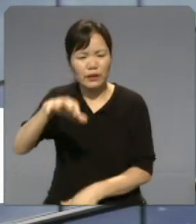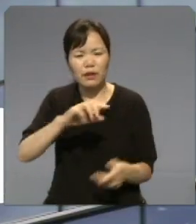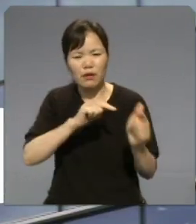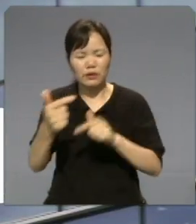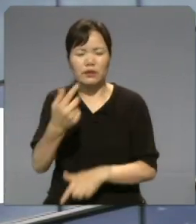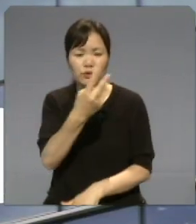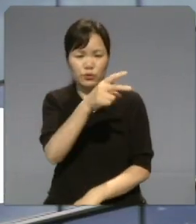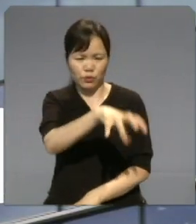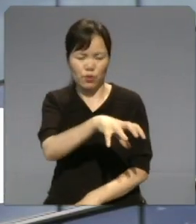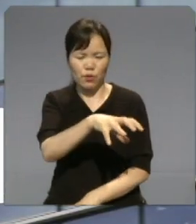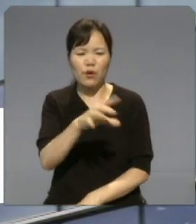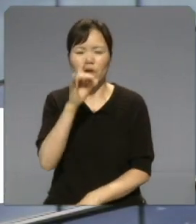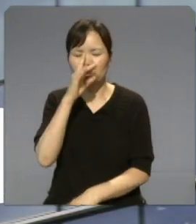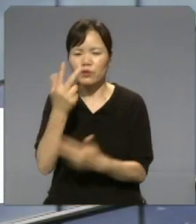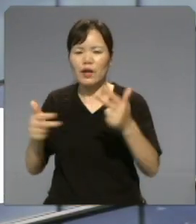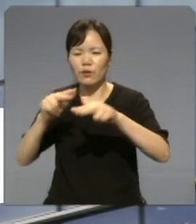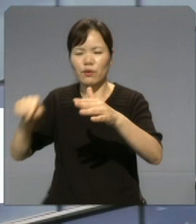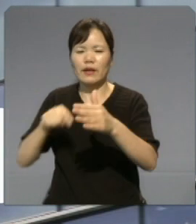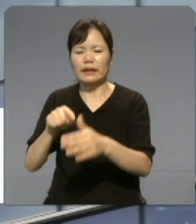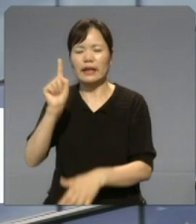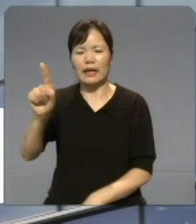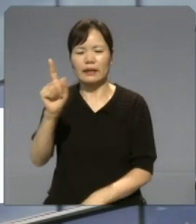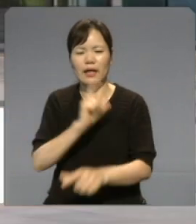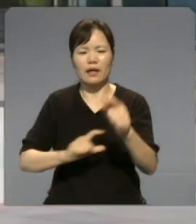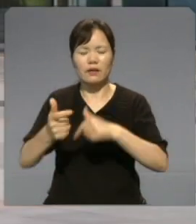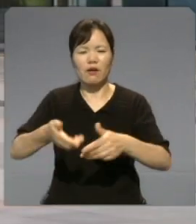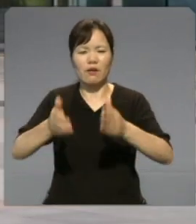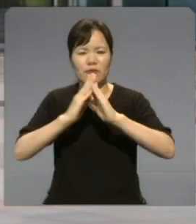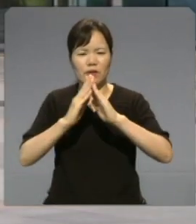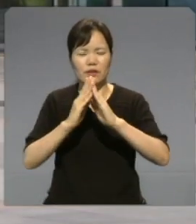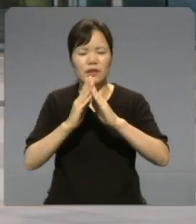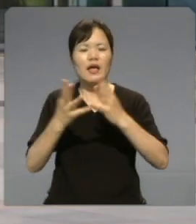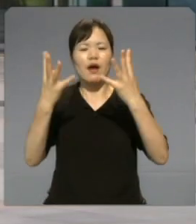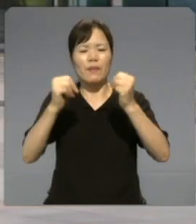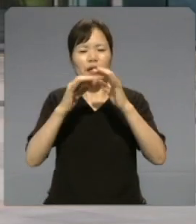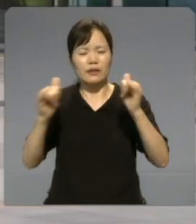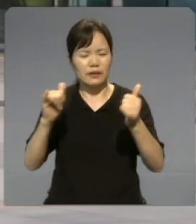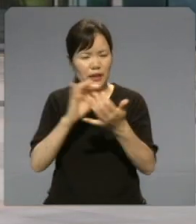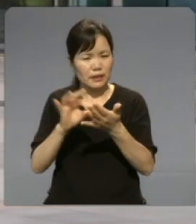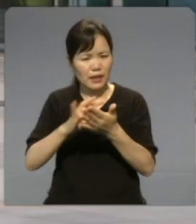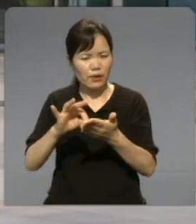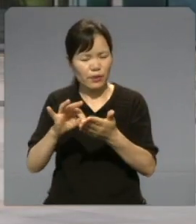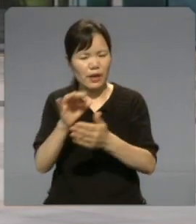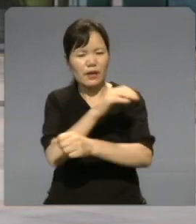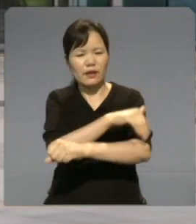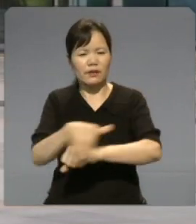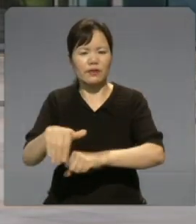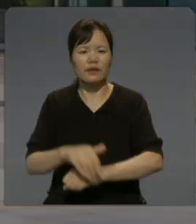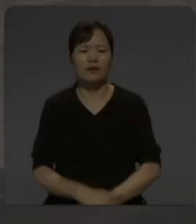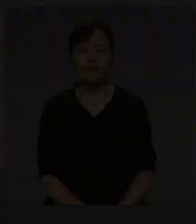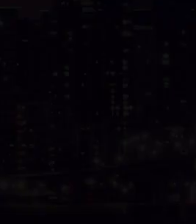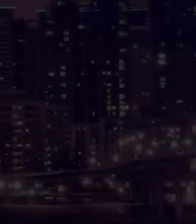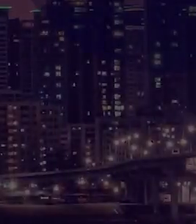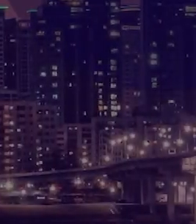두 곳과 중앙공원 내한 곳을 추가 설치해 더 많은 시민이 이용할 수 있게 할 계획입니다.